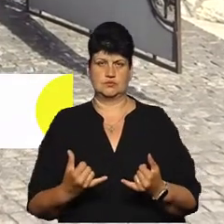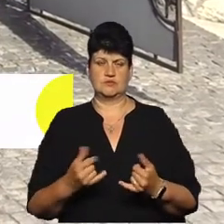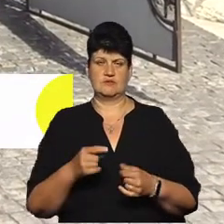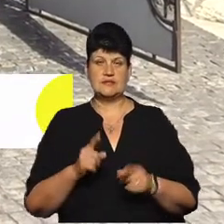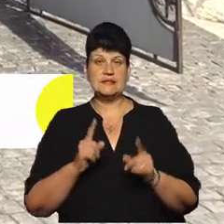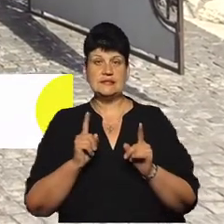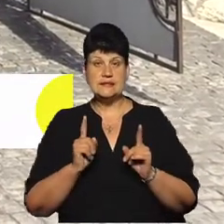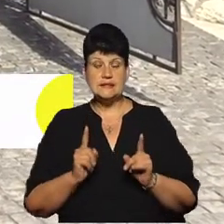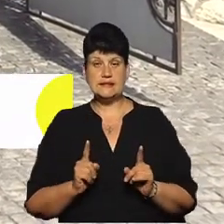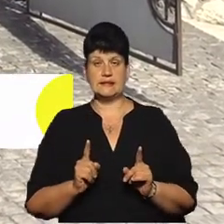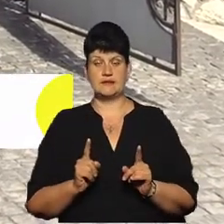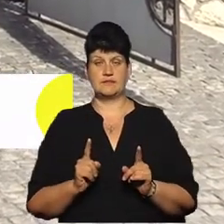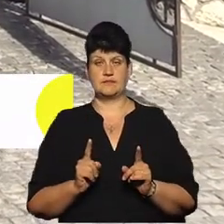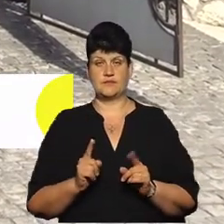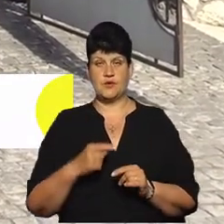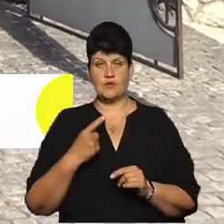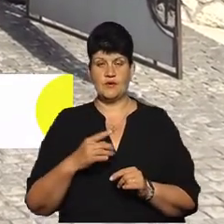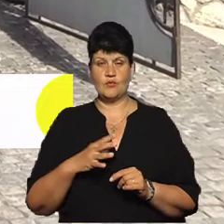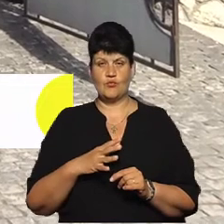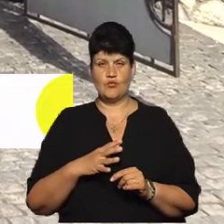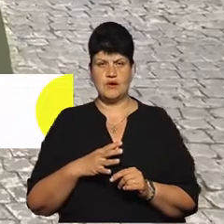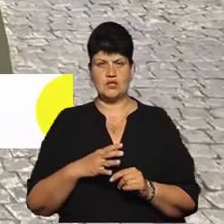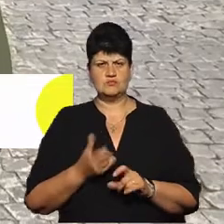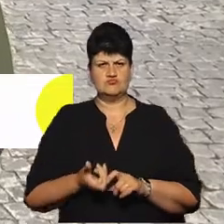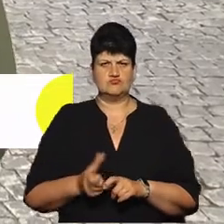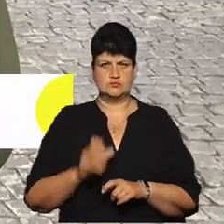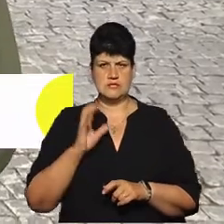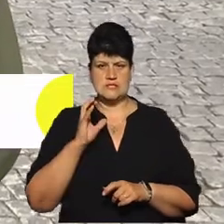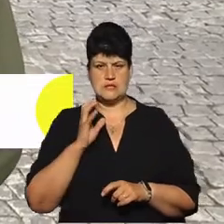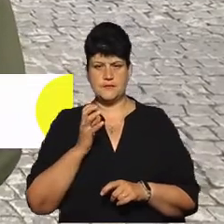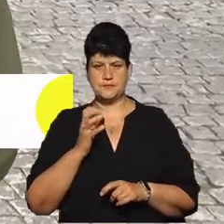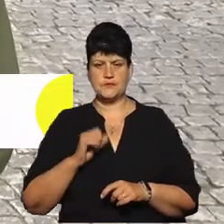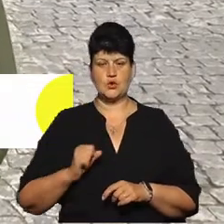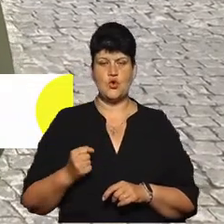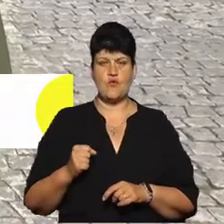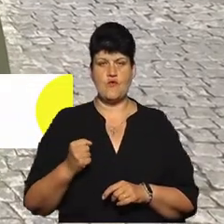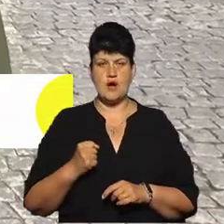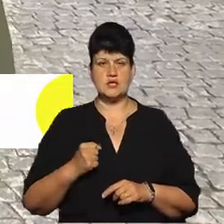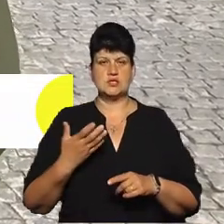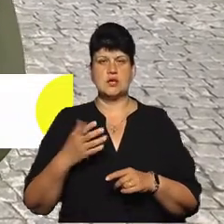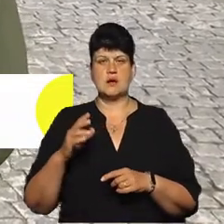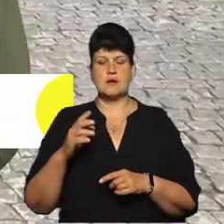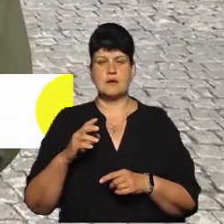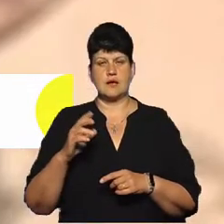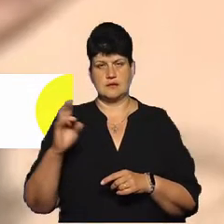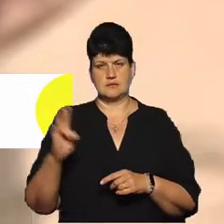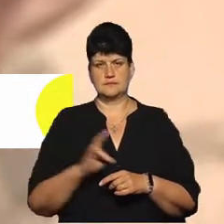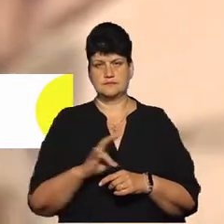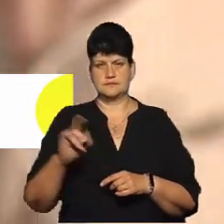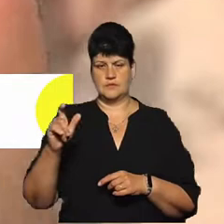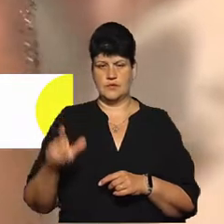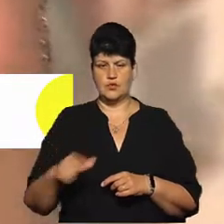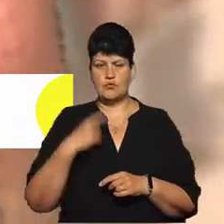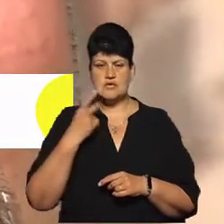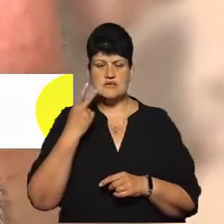найде, коли, як казав, він був аж засерйозний. Товариш бійця, капелан Михайло Забанджала, каже, завжди